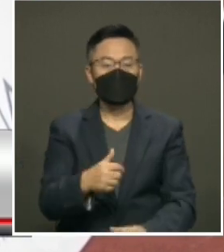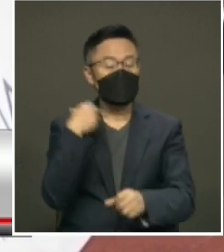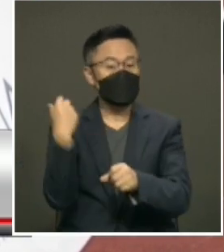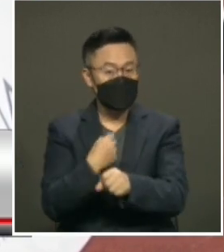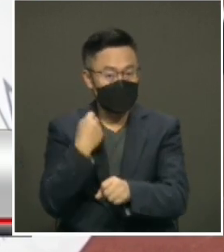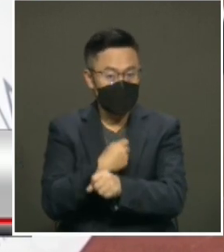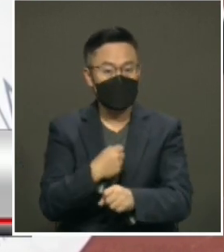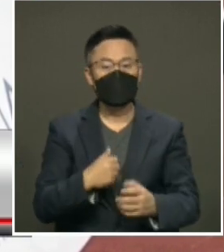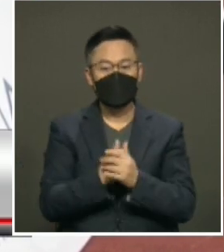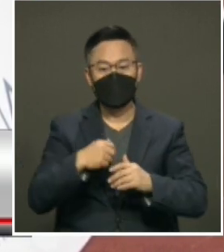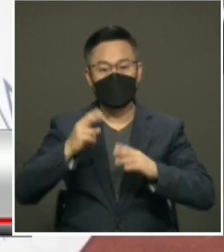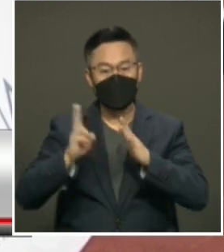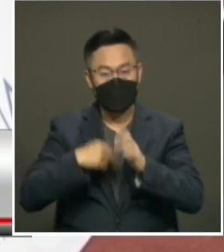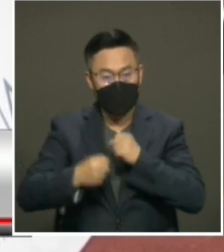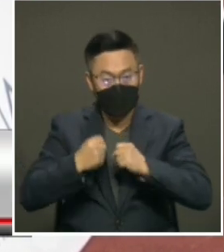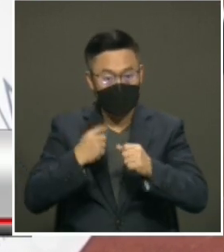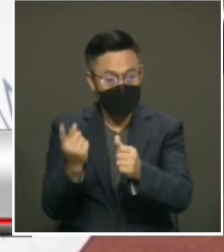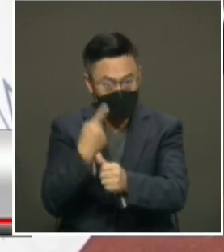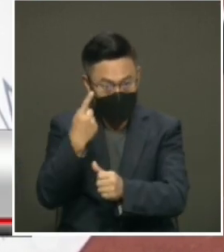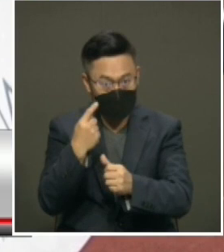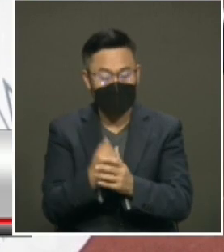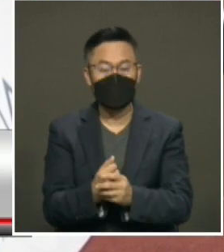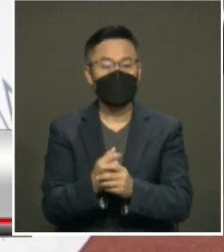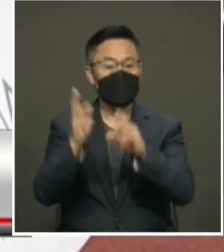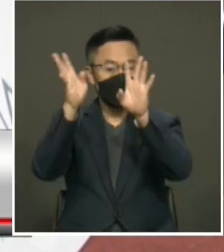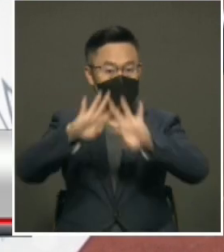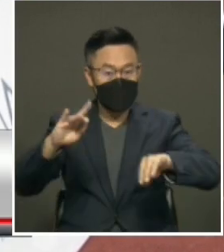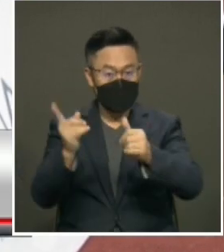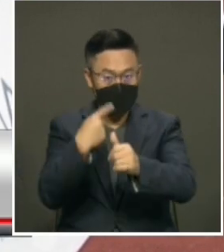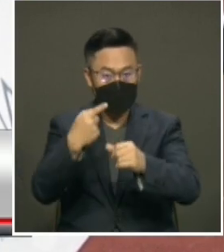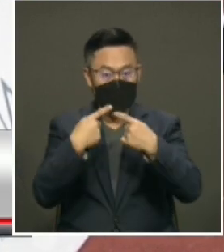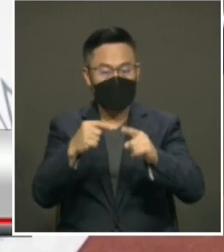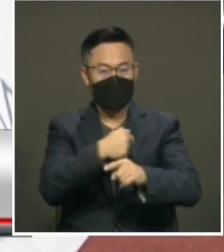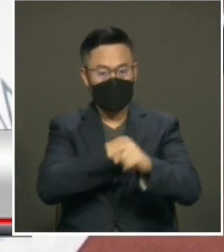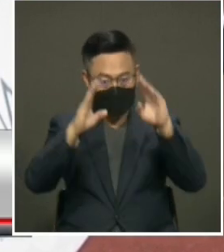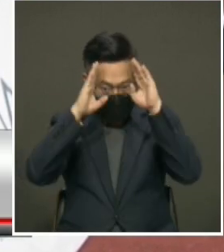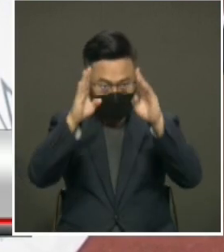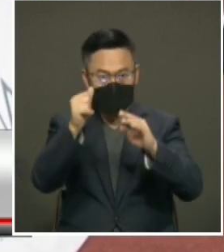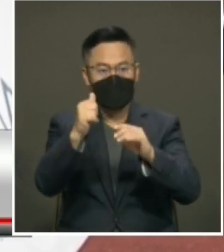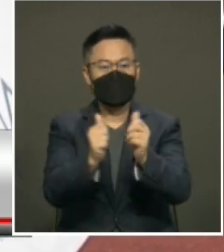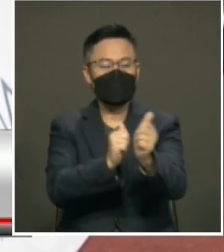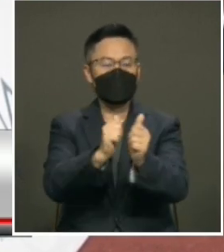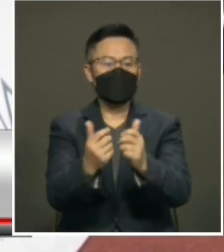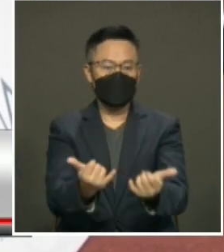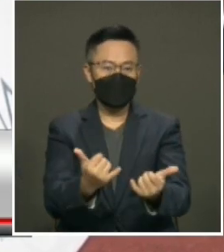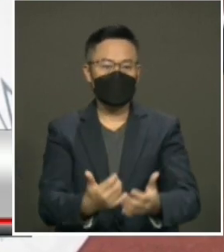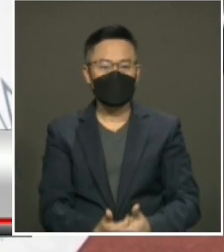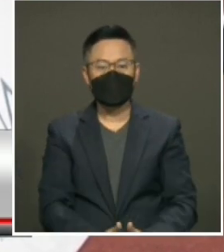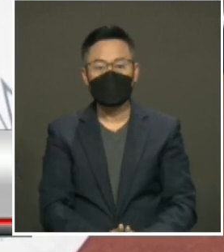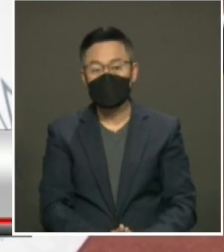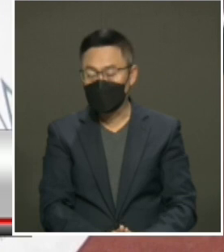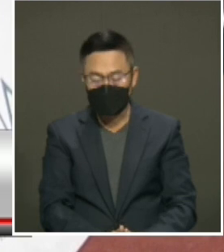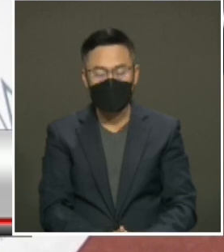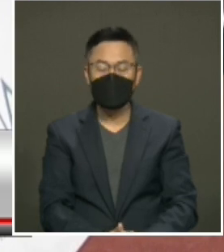การมาแข่งครั้งแรกในชีวิตของเขาระดับนานาชาติเขามีสมาธิในการเข้าร่วมการแข่งขันดีมากซึ่ง